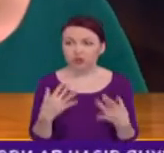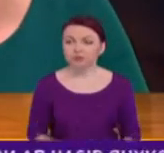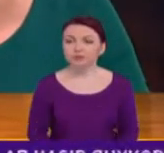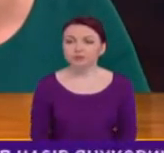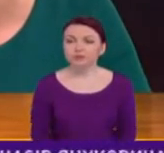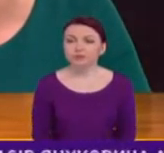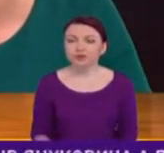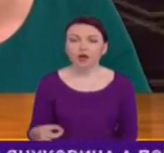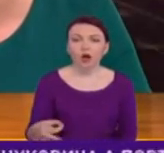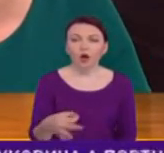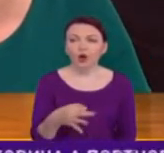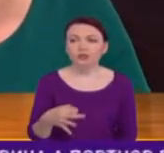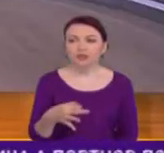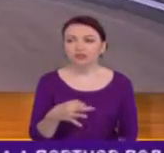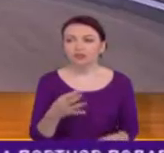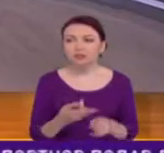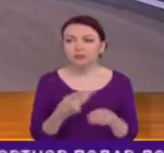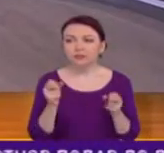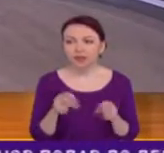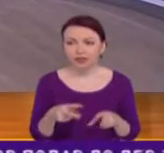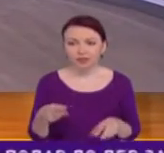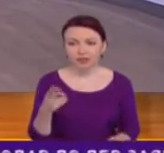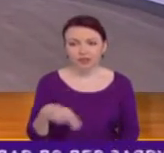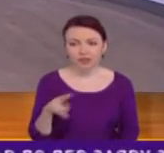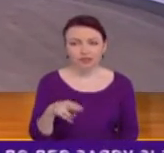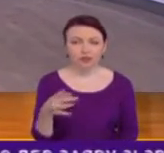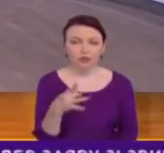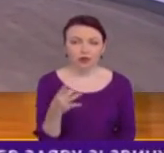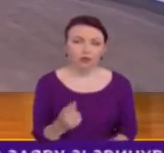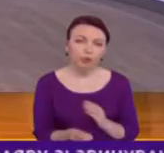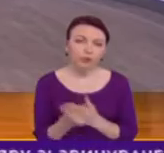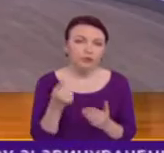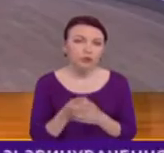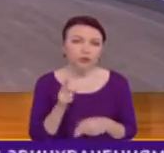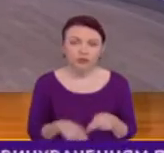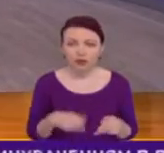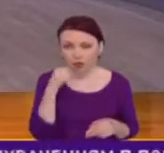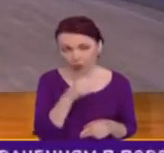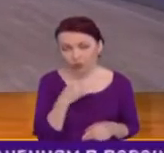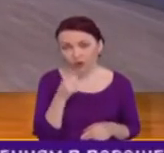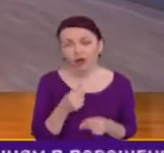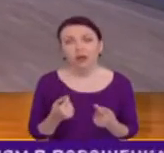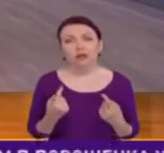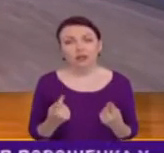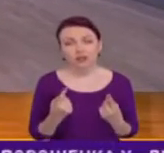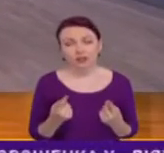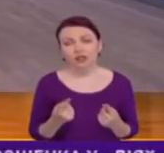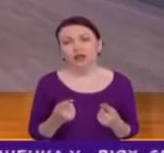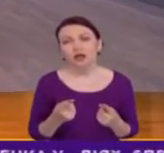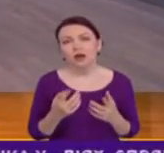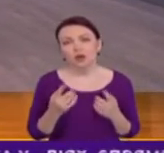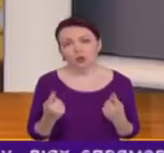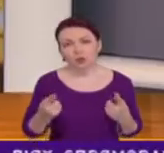острівці безпеки в Деснянському районі, я думаю, що появляться до кінця року на великих магістральних